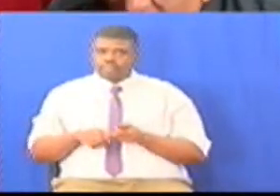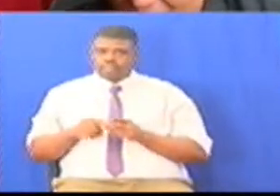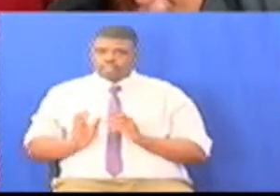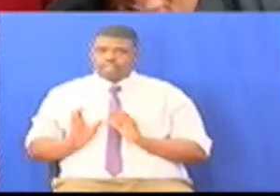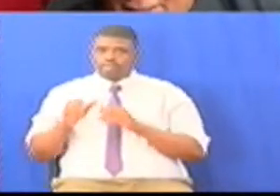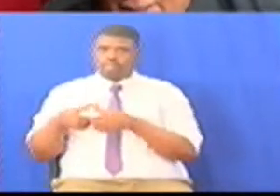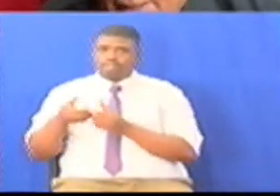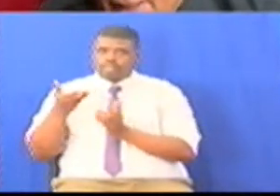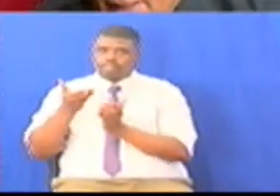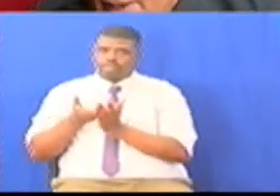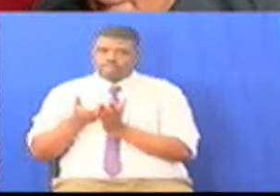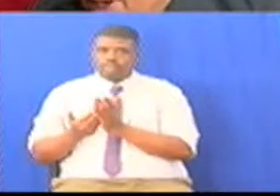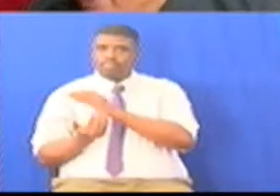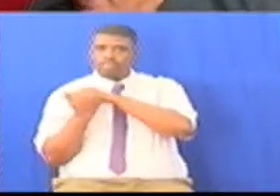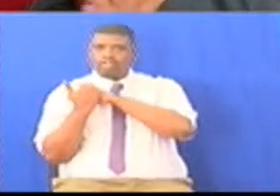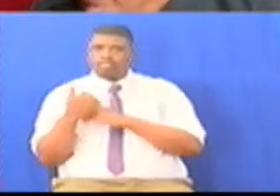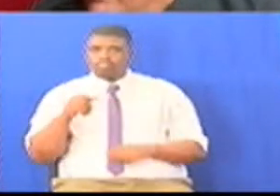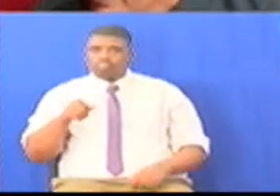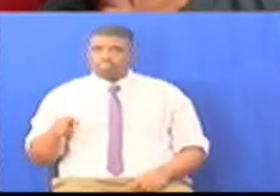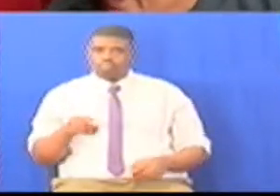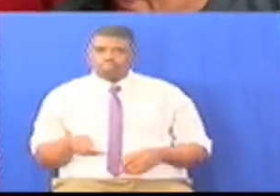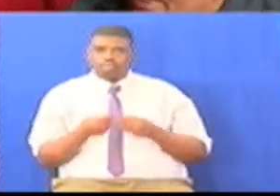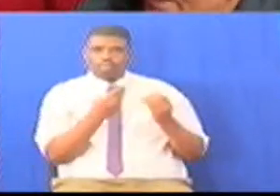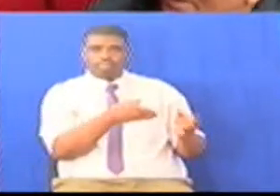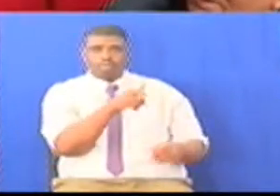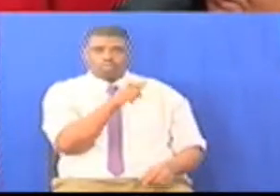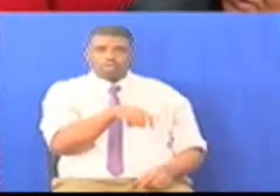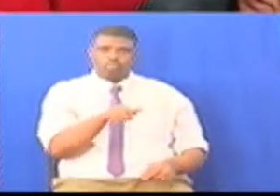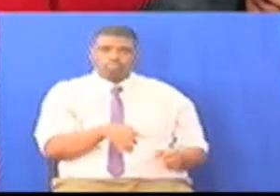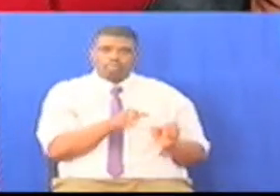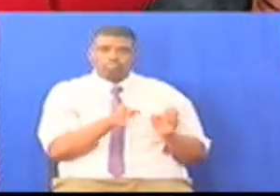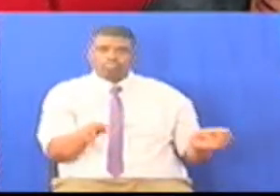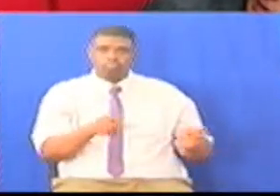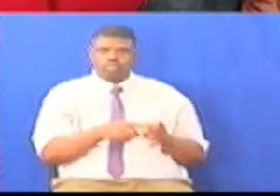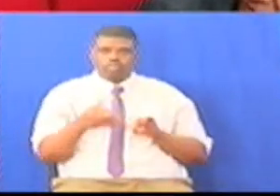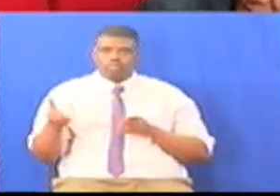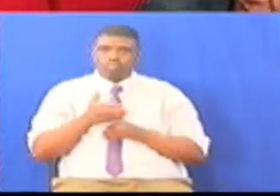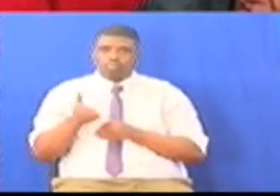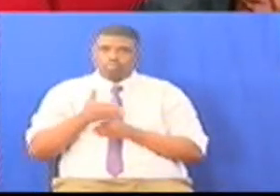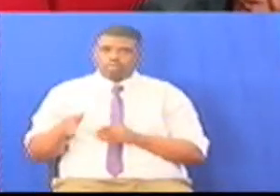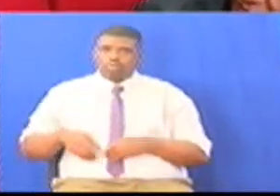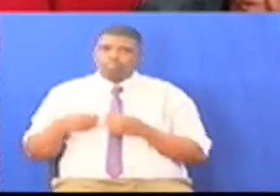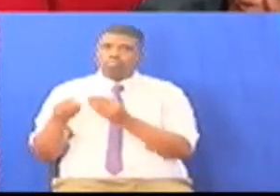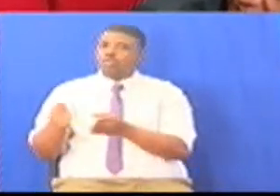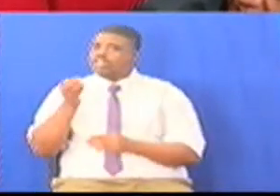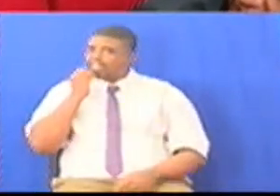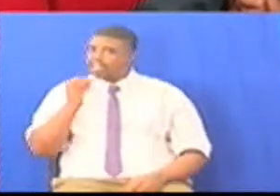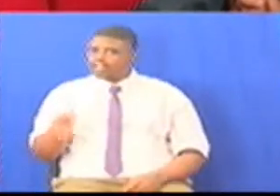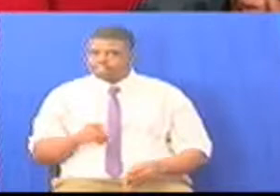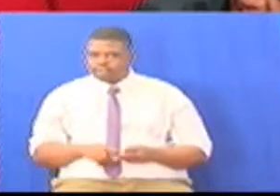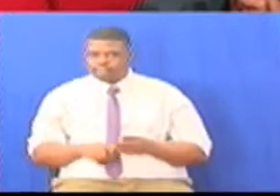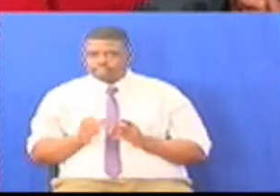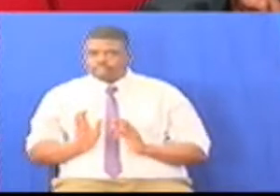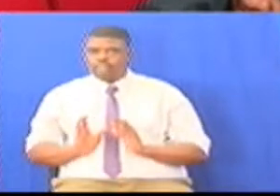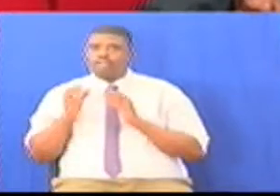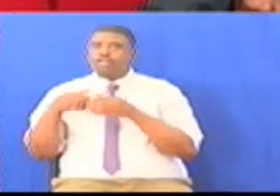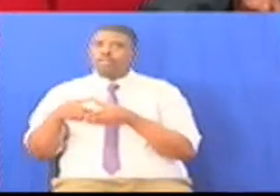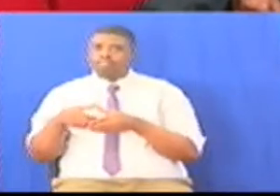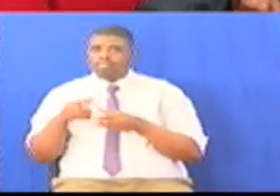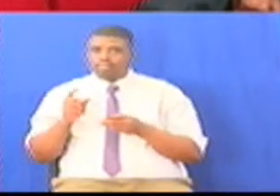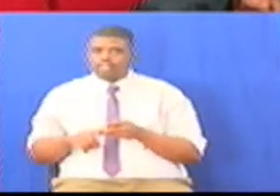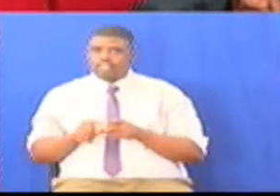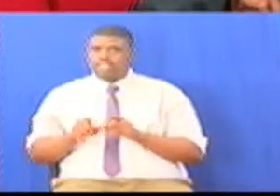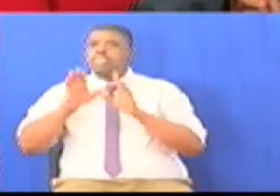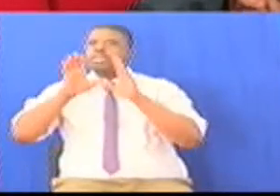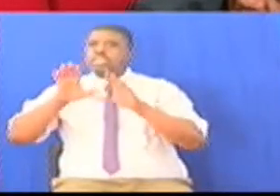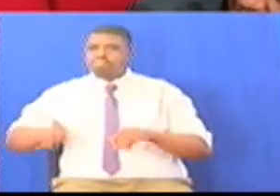kamati inapendekeza wajibu huo wapewe watu mahususi wanaohusika na utoaji wa taarifa. Aidha, kamati ilikubaliana